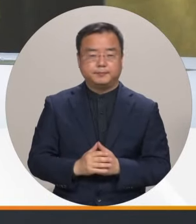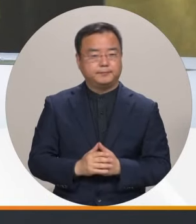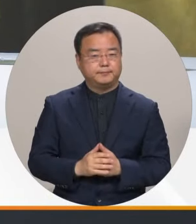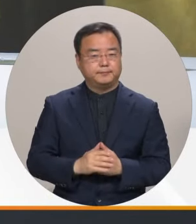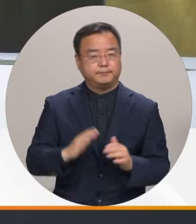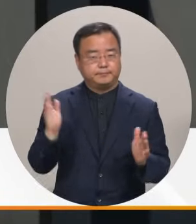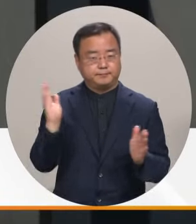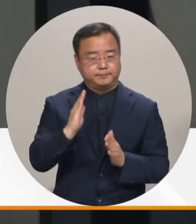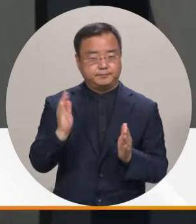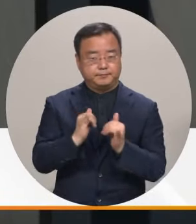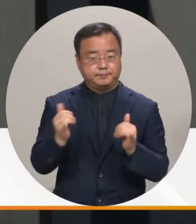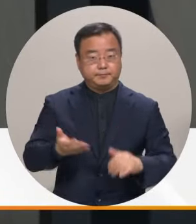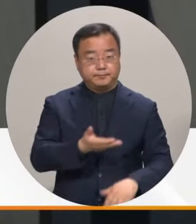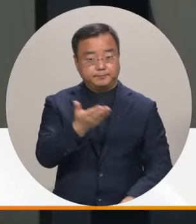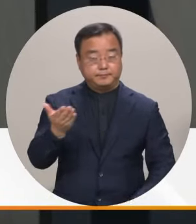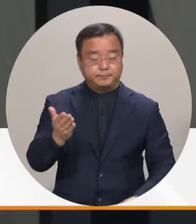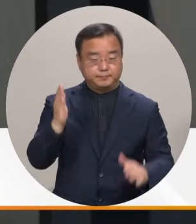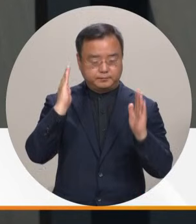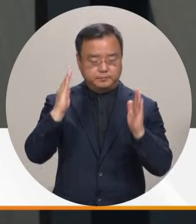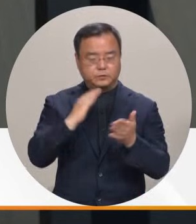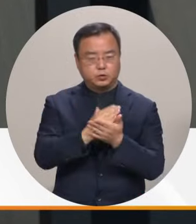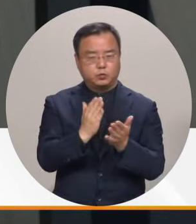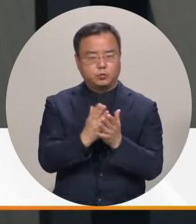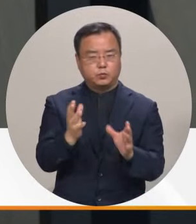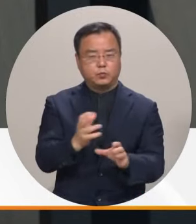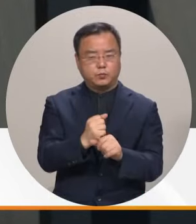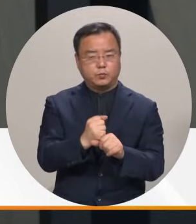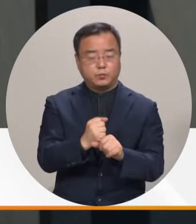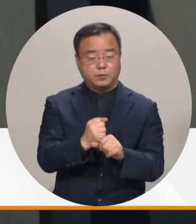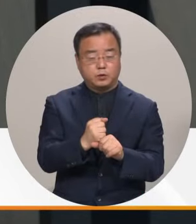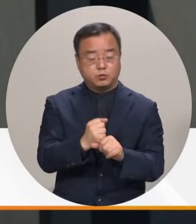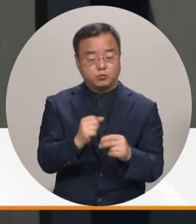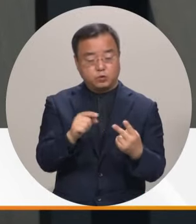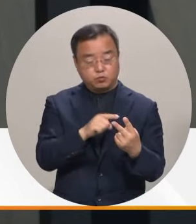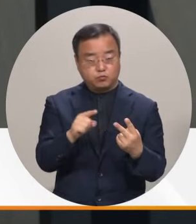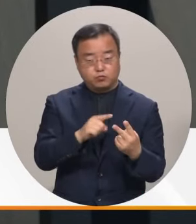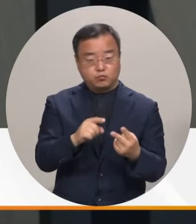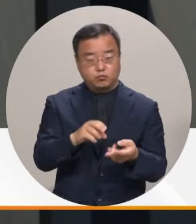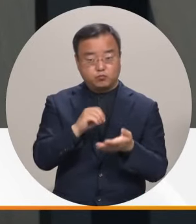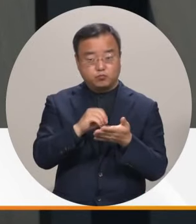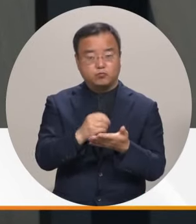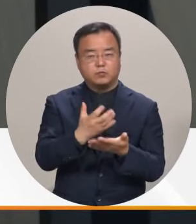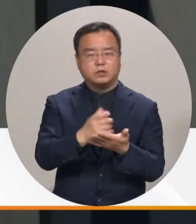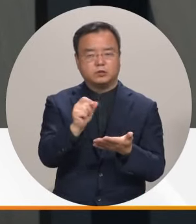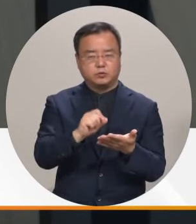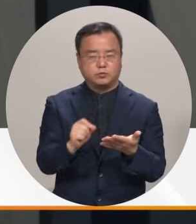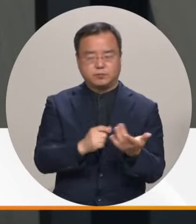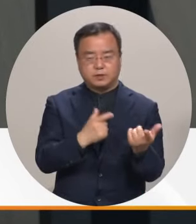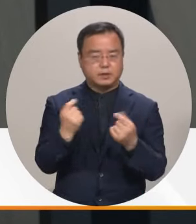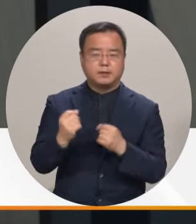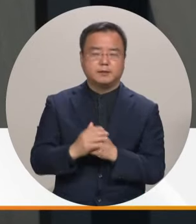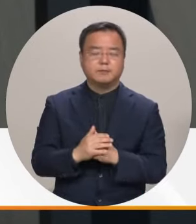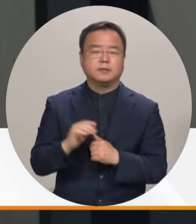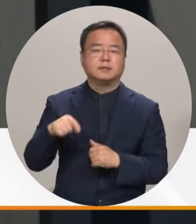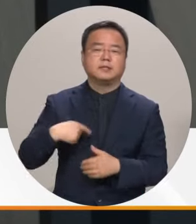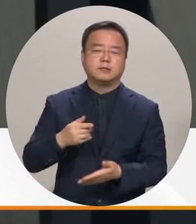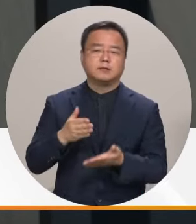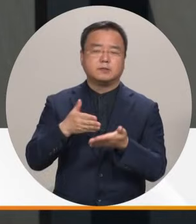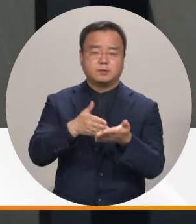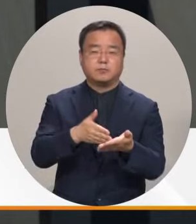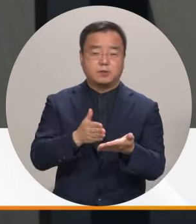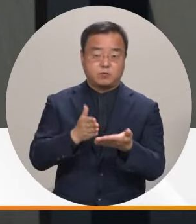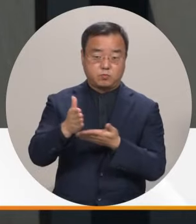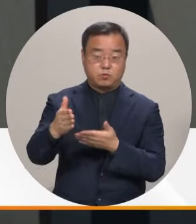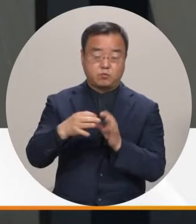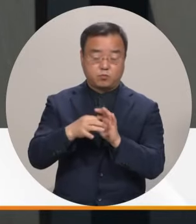학생들은 사실 교과 전원과 종합전 같이 쓰거든요 요즘에는 그래서 자신이 지원하고자 하는 학과 관계된 예 그런